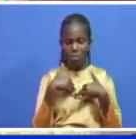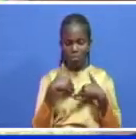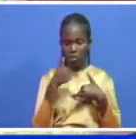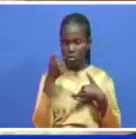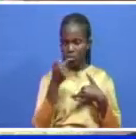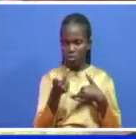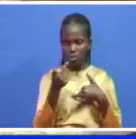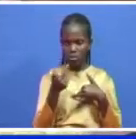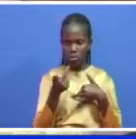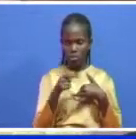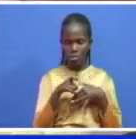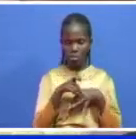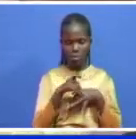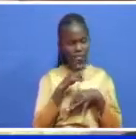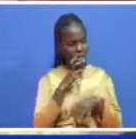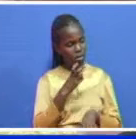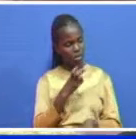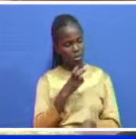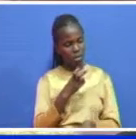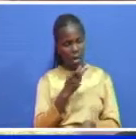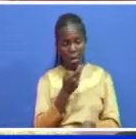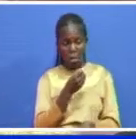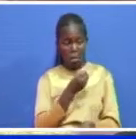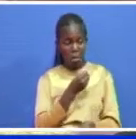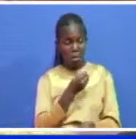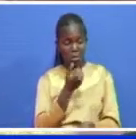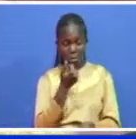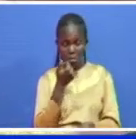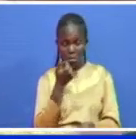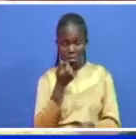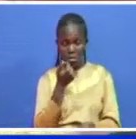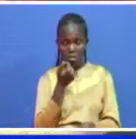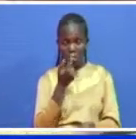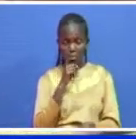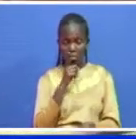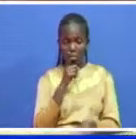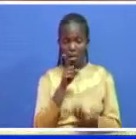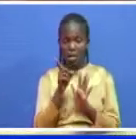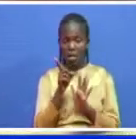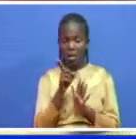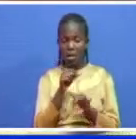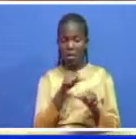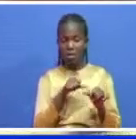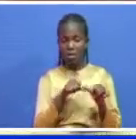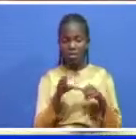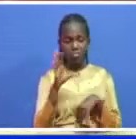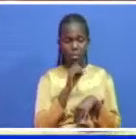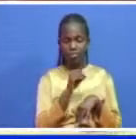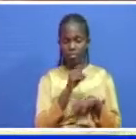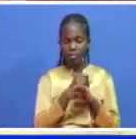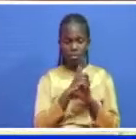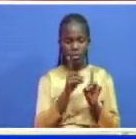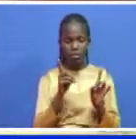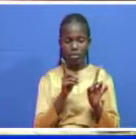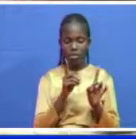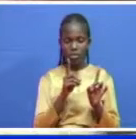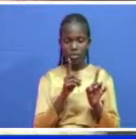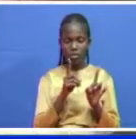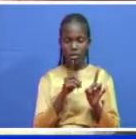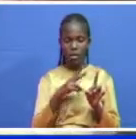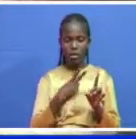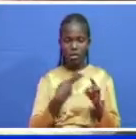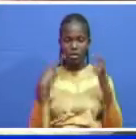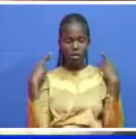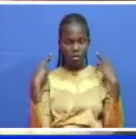undu kone kinu, wambie kwa asia, ule kuosa atua. Tuitayari na kula isidhira si